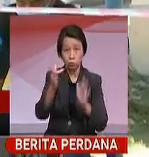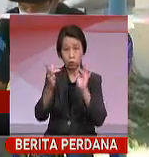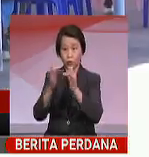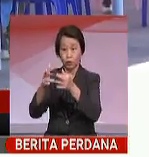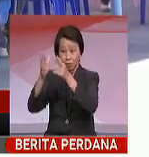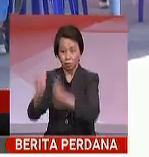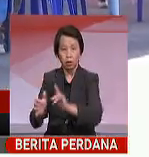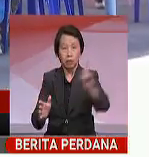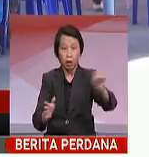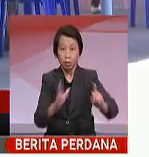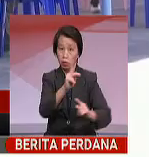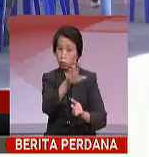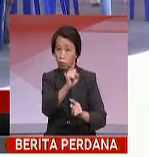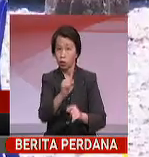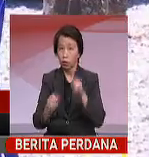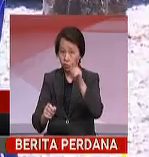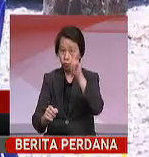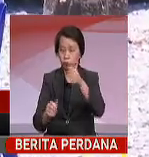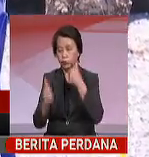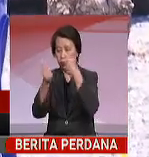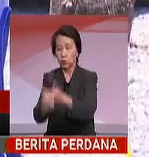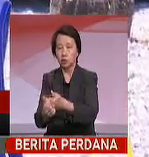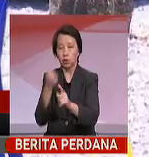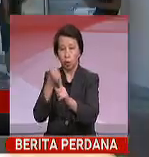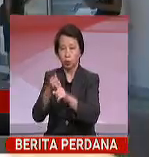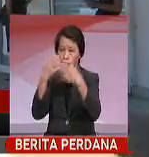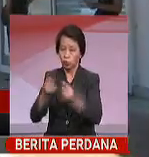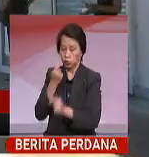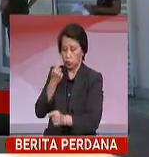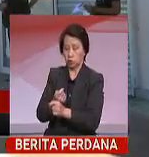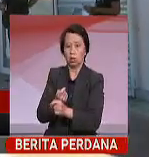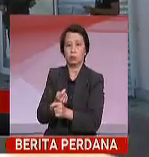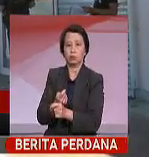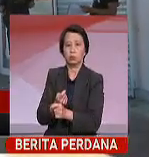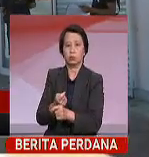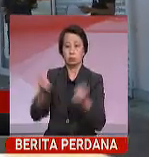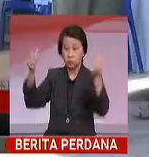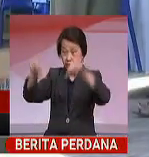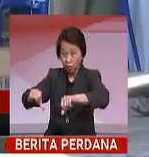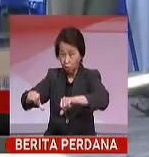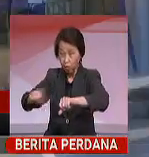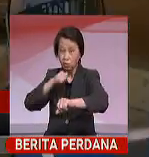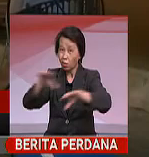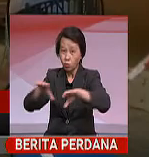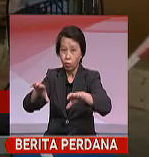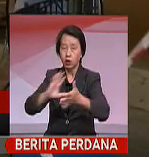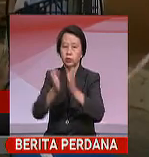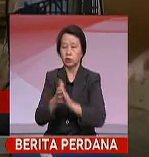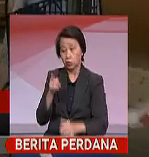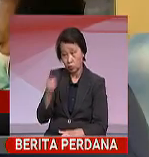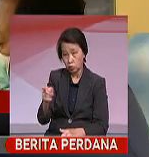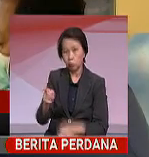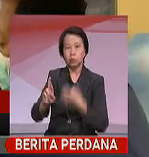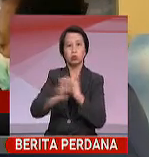rapat bagi mana-mana kes, anda perlu mematuhi arahan yang telah ditetapkan. Kegagalan berbuat demikian menjadikan anda